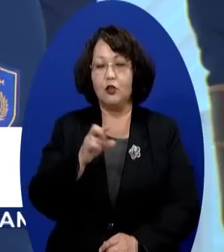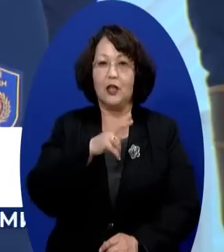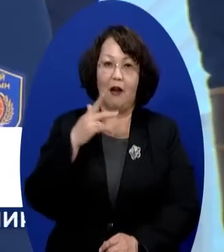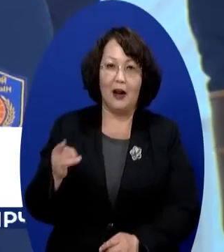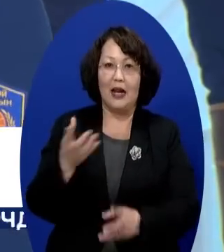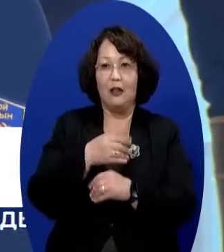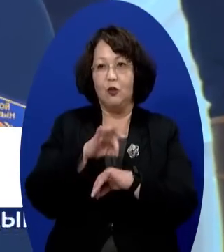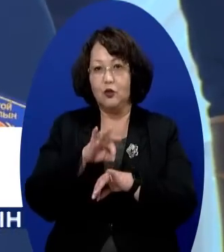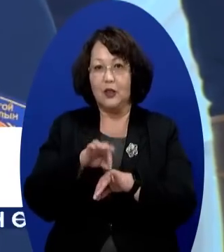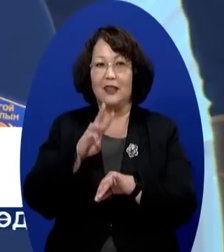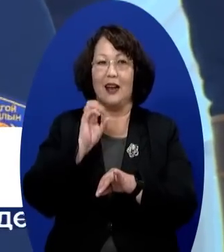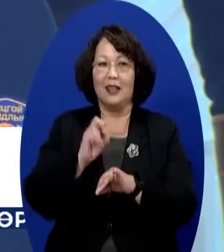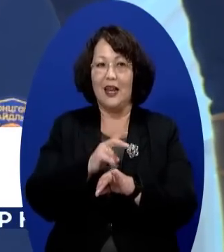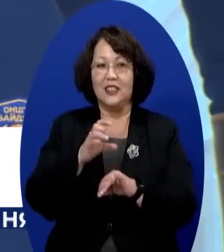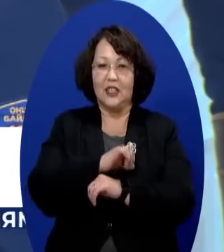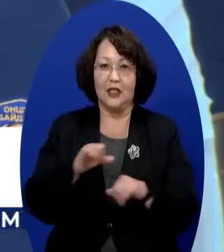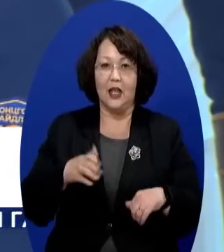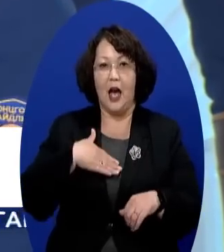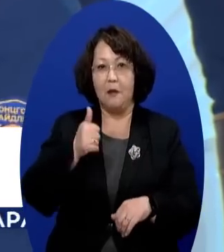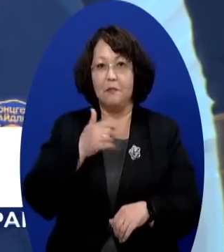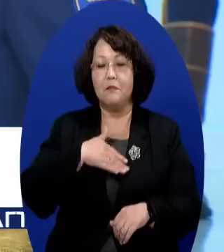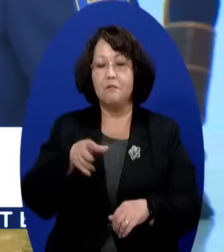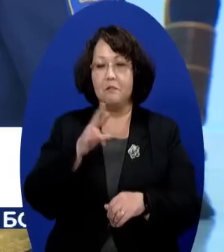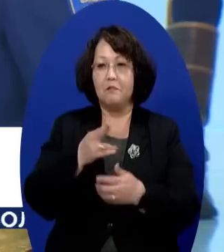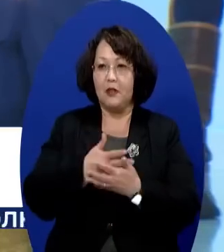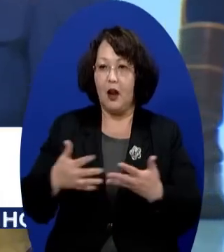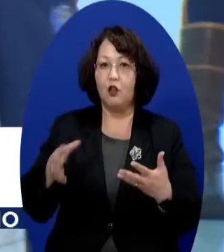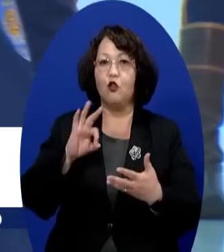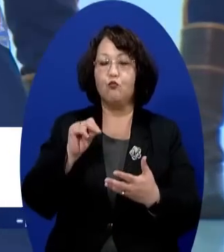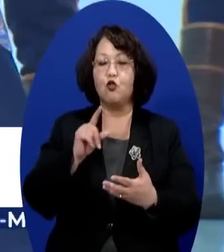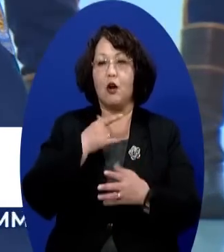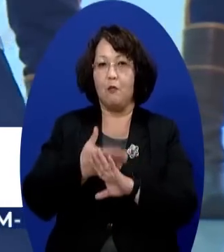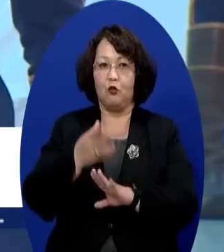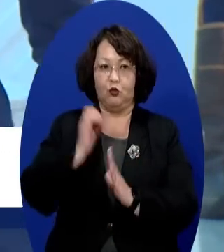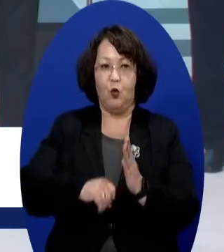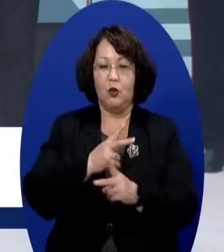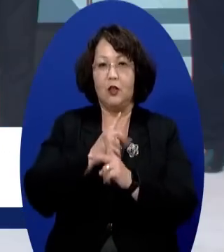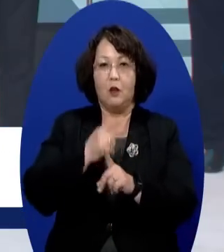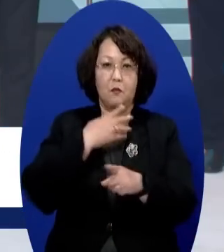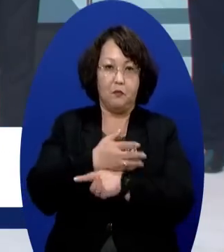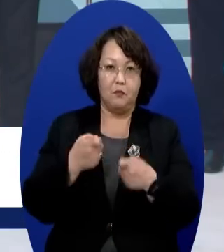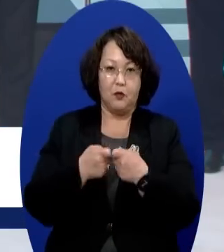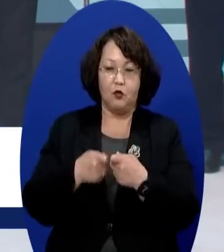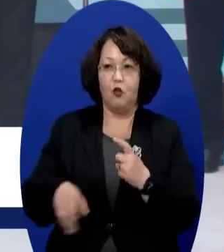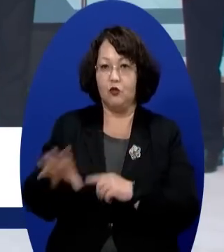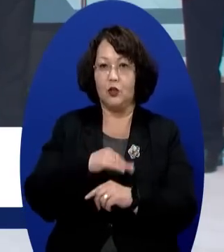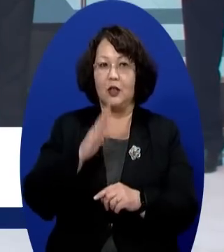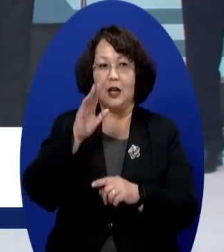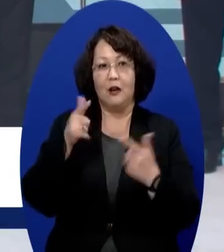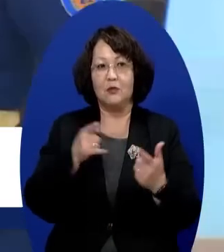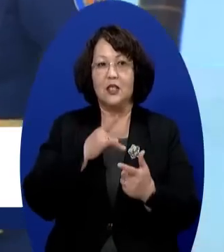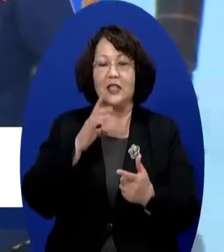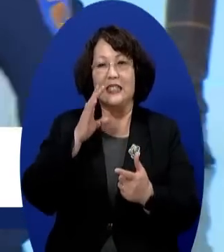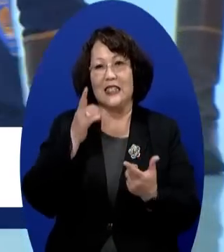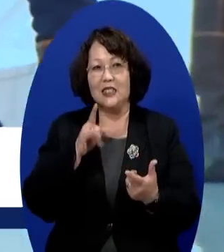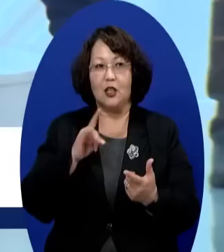тахлаас иргэдийн амнаас үн чөрөнгийг хамгаалах үүрэгтэй. Хуулиар хүлээсэн үүргээ биелүүлж, хүрээлэн байгаа орчны гамшигын эрсдлийг бууруулахын тулд